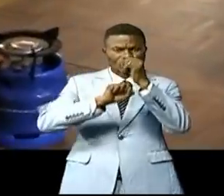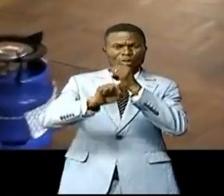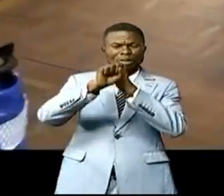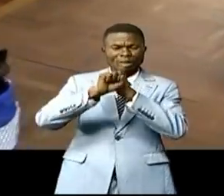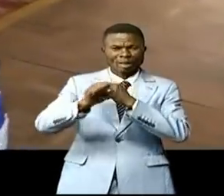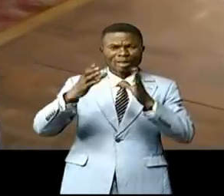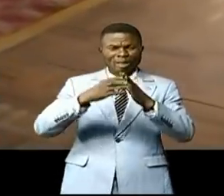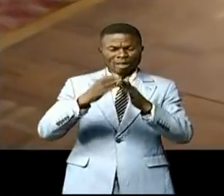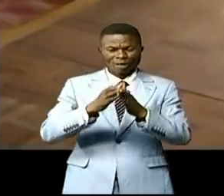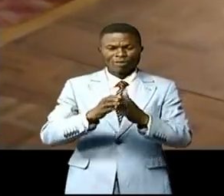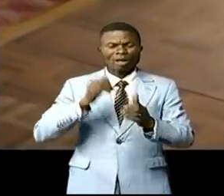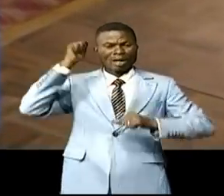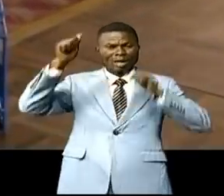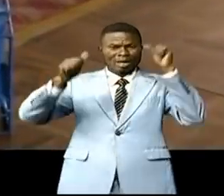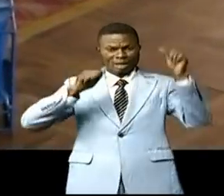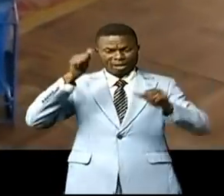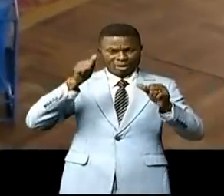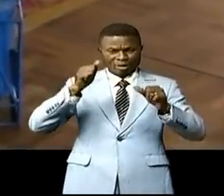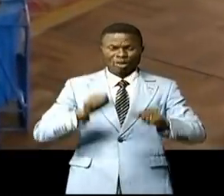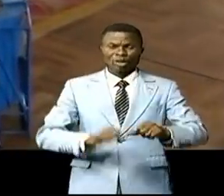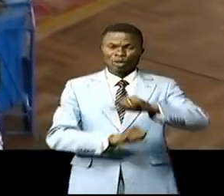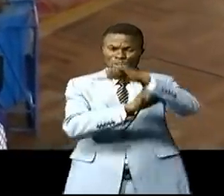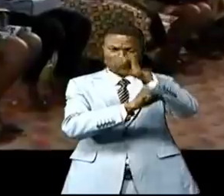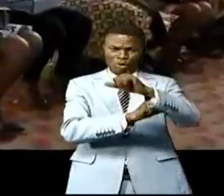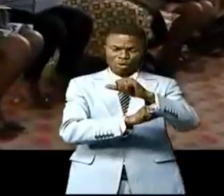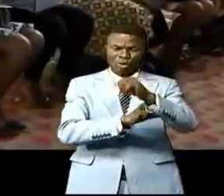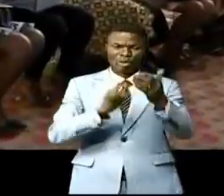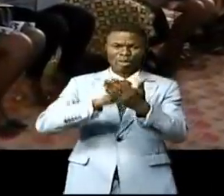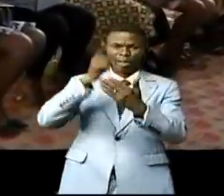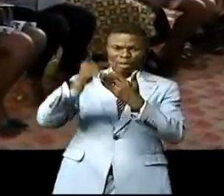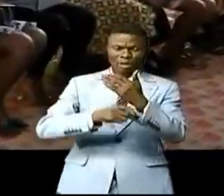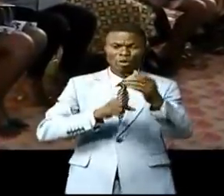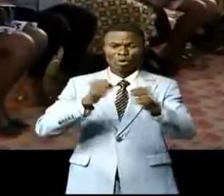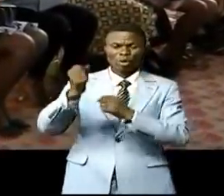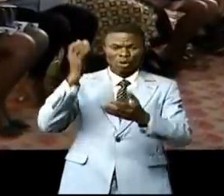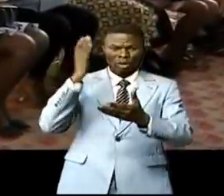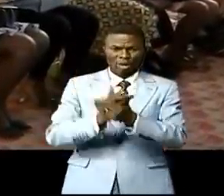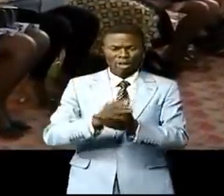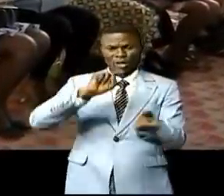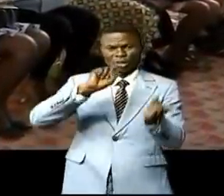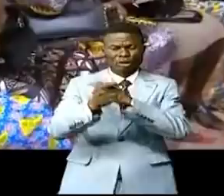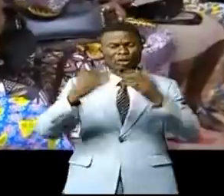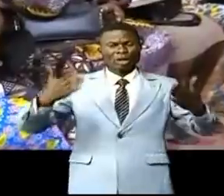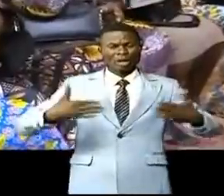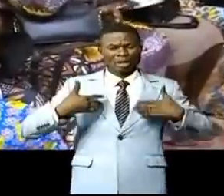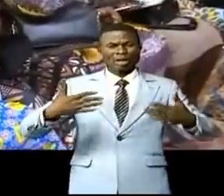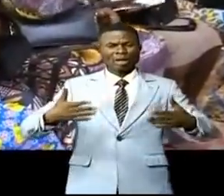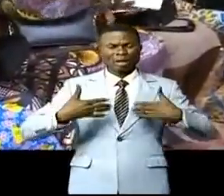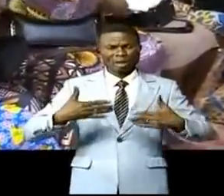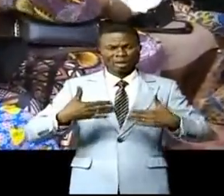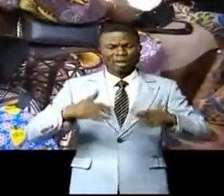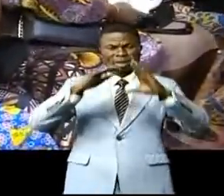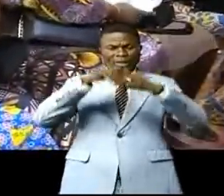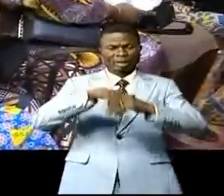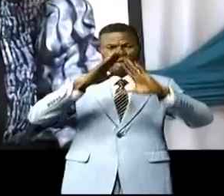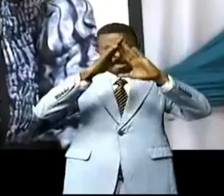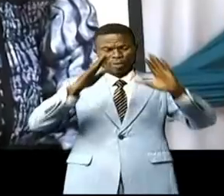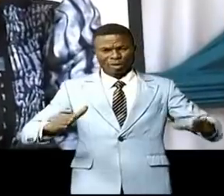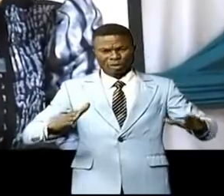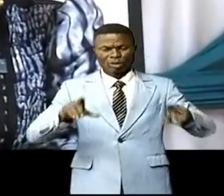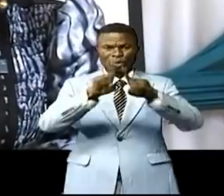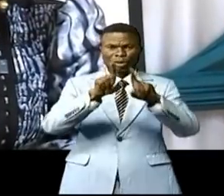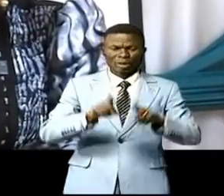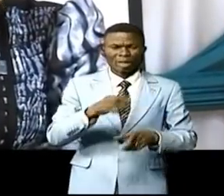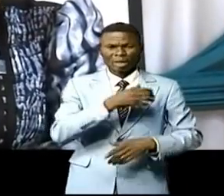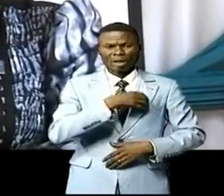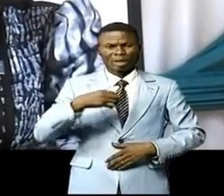avec démonstration à l'appui s'inscrit dans le cadre de la lutte contre le changement climatique dans le ménage, étant donné que les